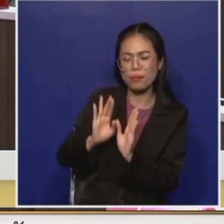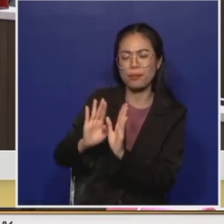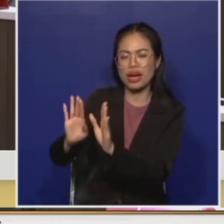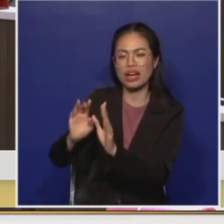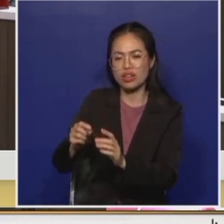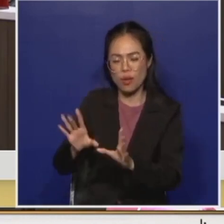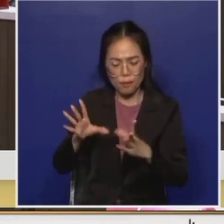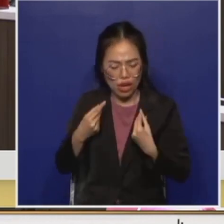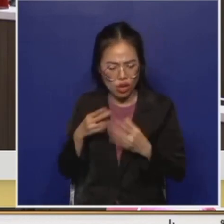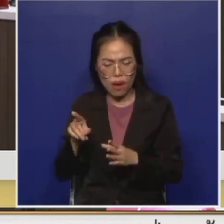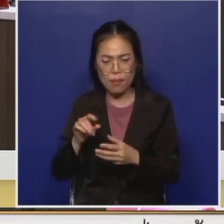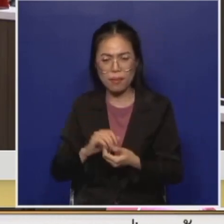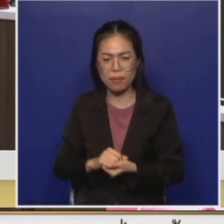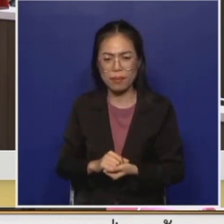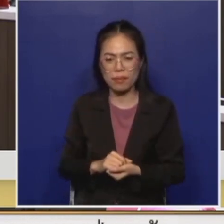รรร